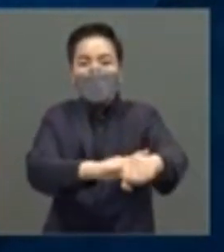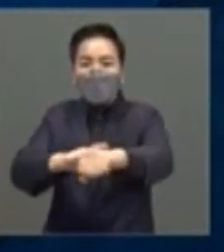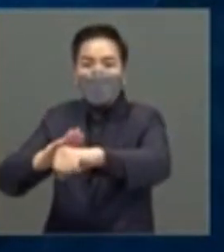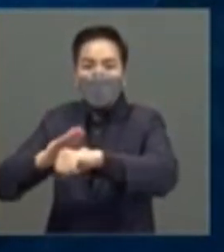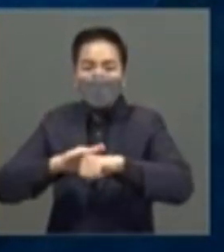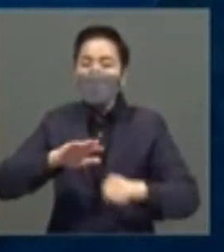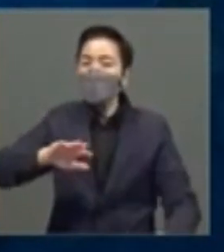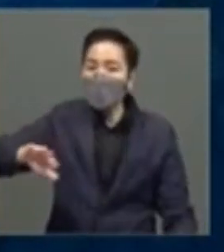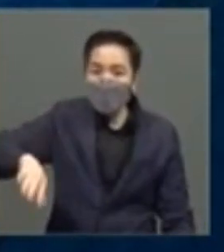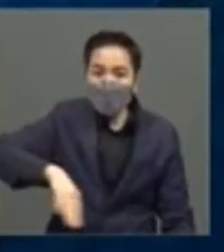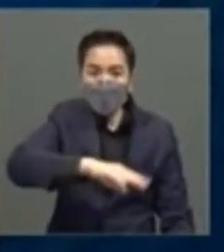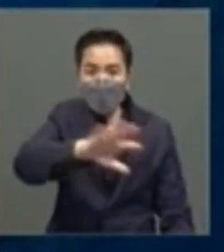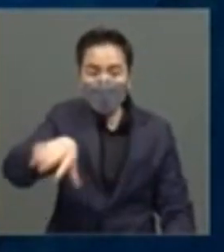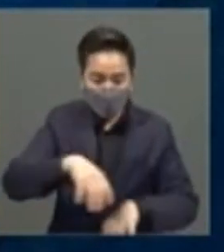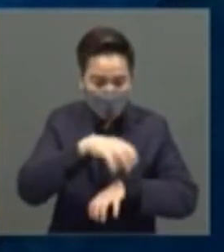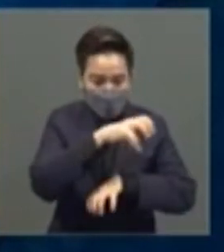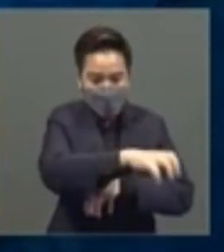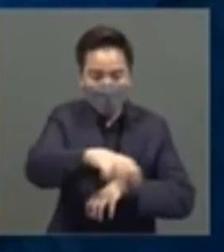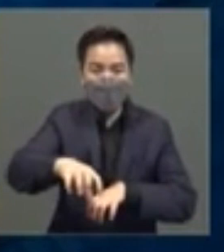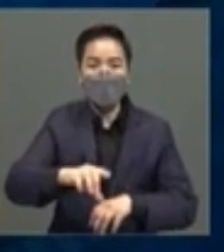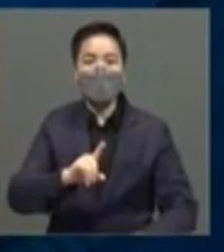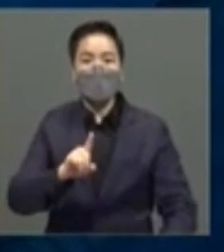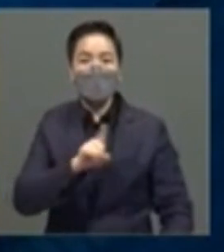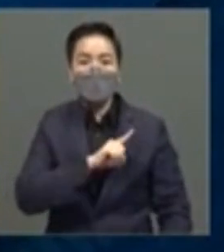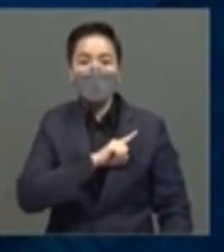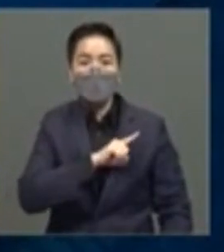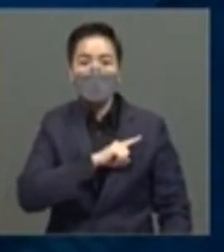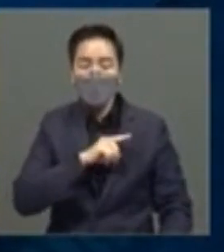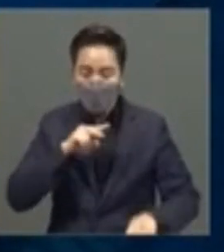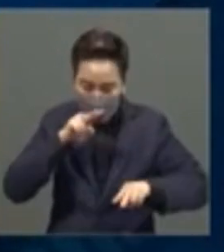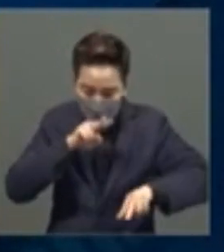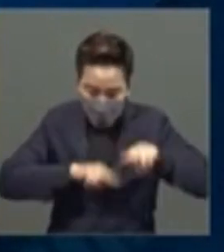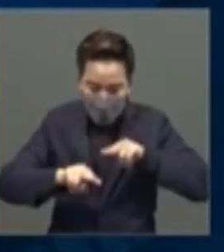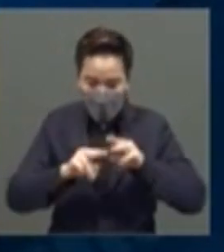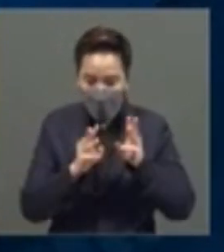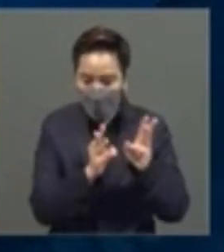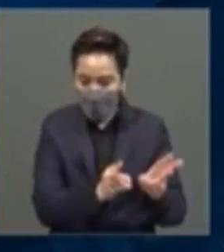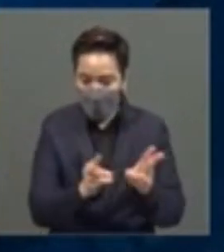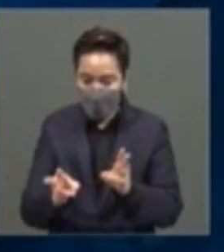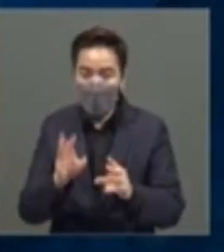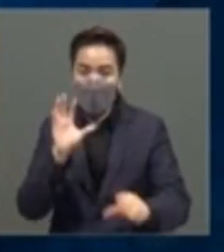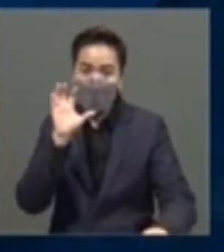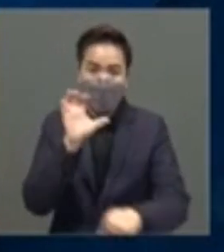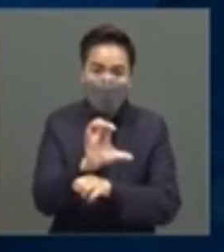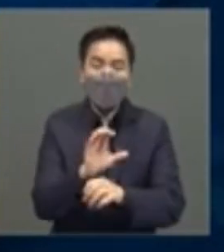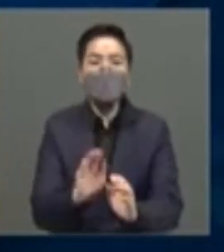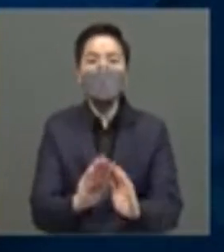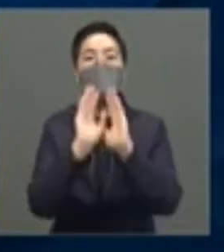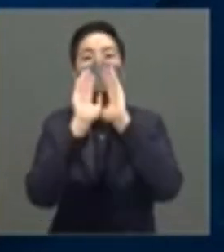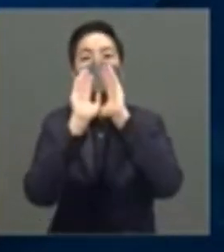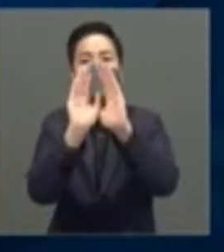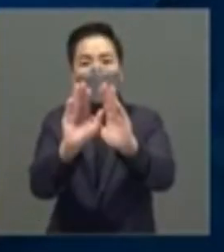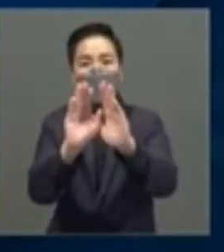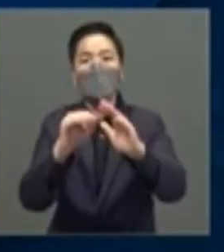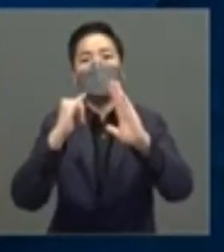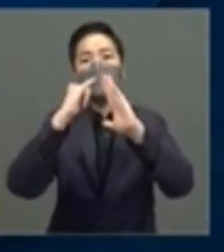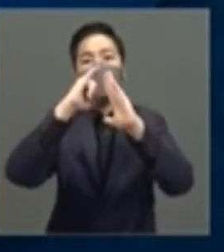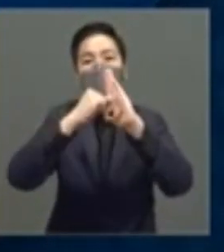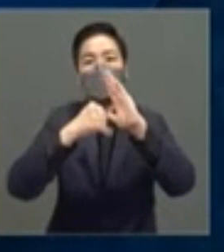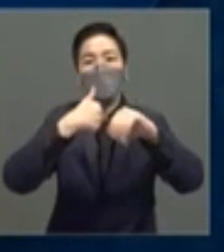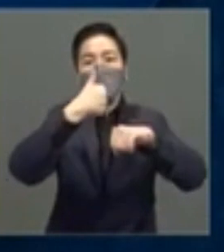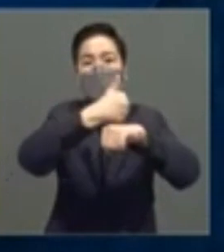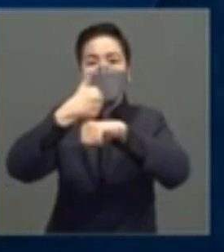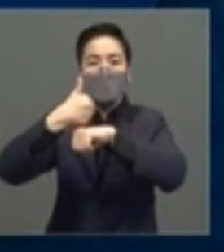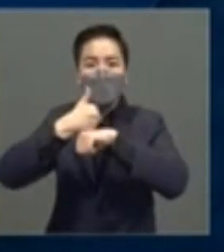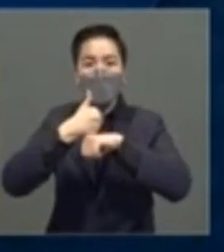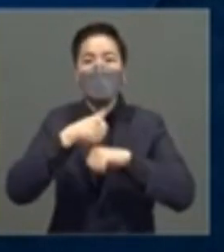านที่เกี่ยวข้องนะคะร่วมรับผิดชอบในการกำกับควบคุมมาตรการโดยฝากไปยังท่านผู้ว่าราชการจังหวัด